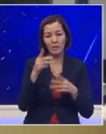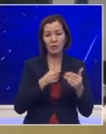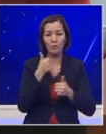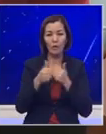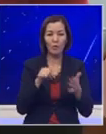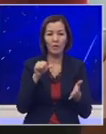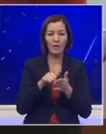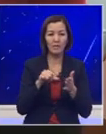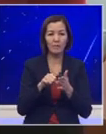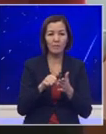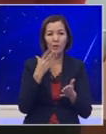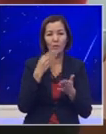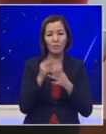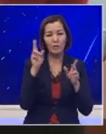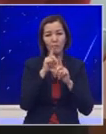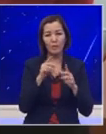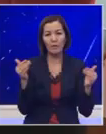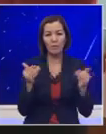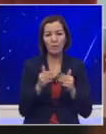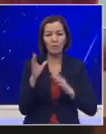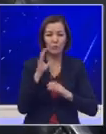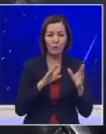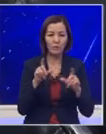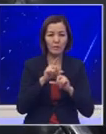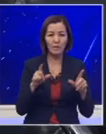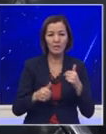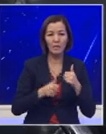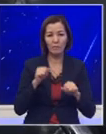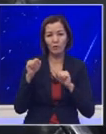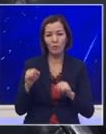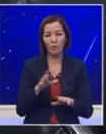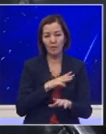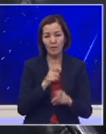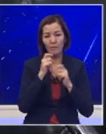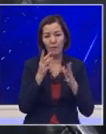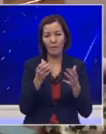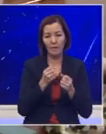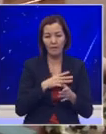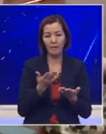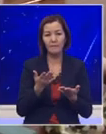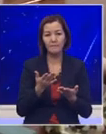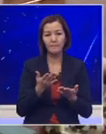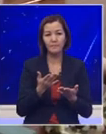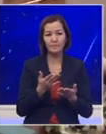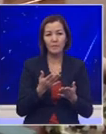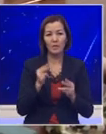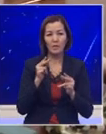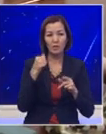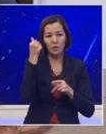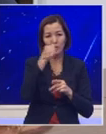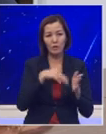байқауларға қатысып, өз мектептері, колледждері мен университеттері үшін бірқатар марапат әкелді. Кезекті жылдың үздік